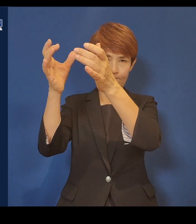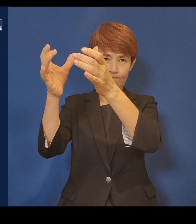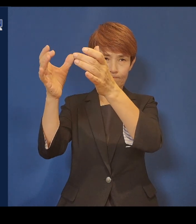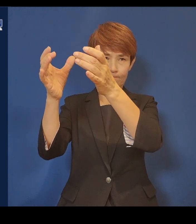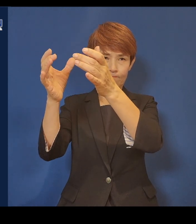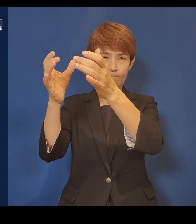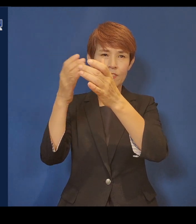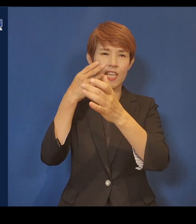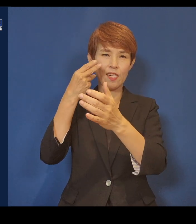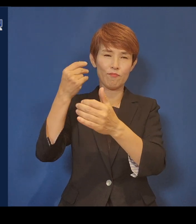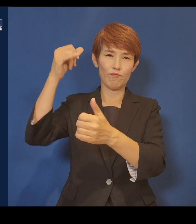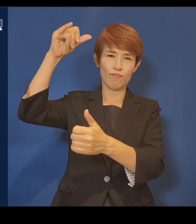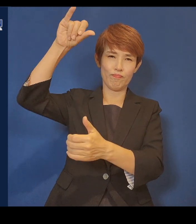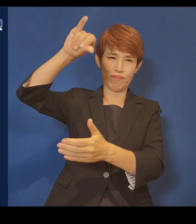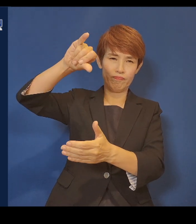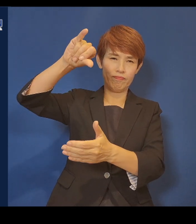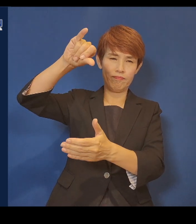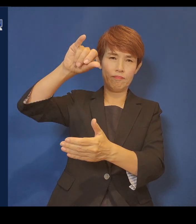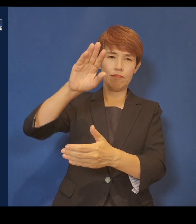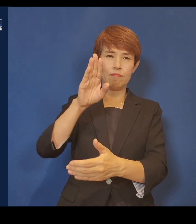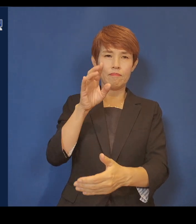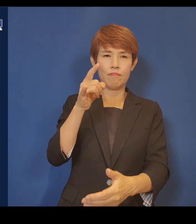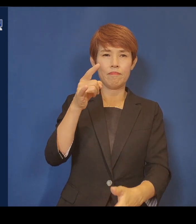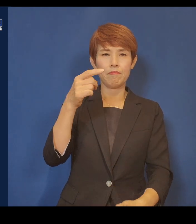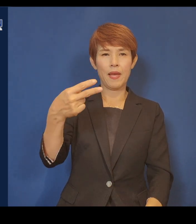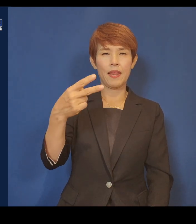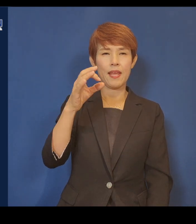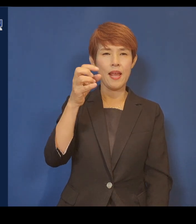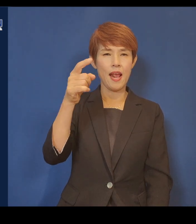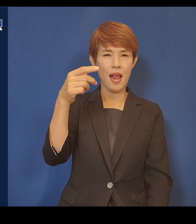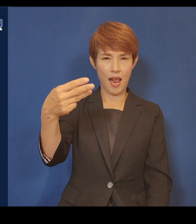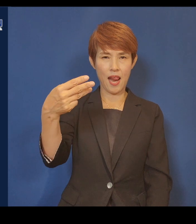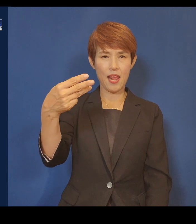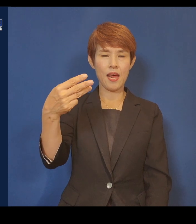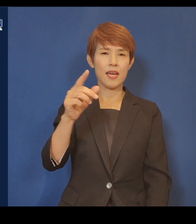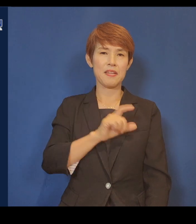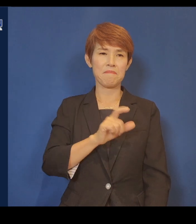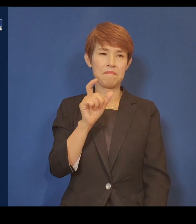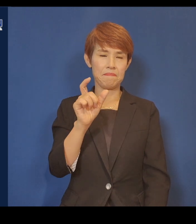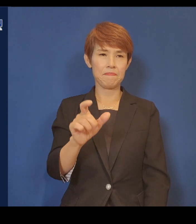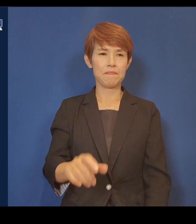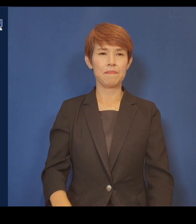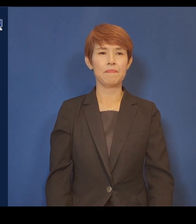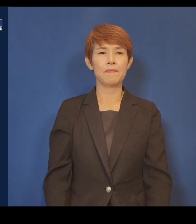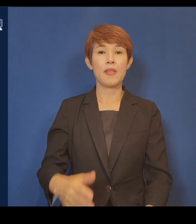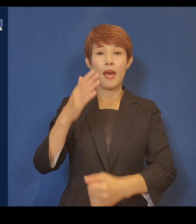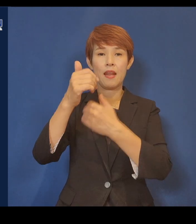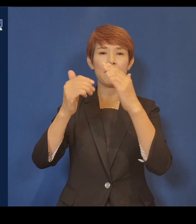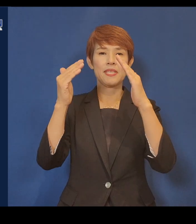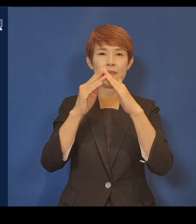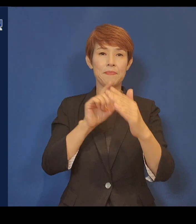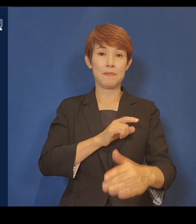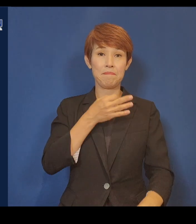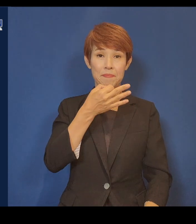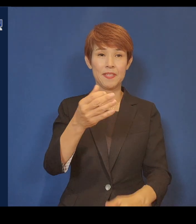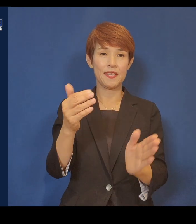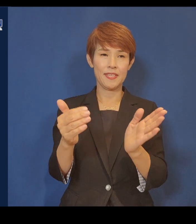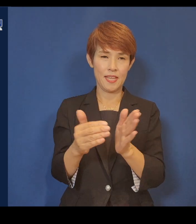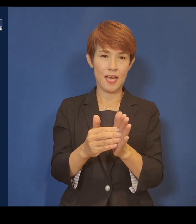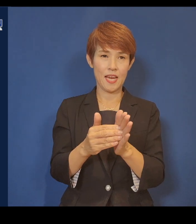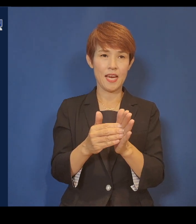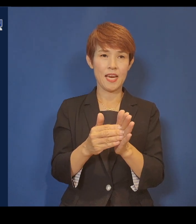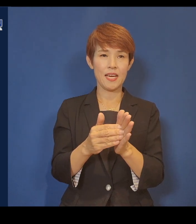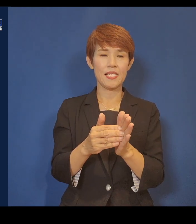세우고 그 위에 기름을 붓고 그곳 이름을 베트엘, 하나님의 집이라 하였더라.